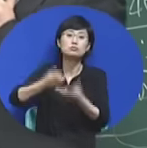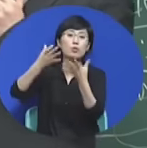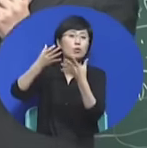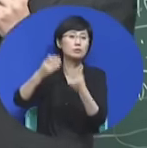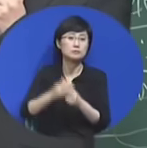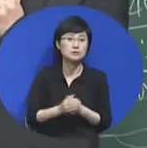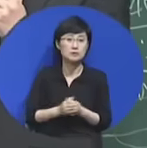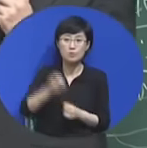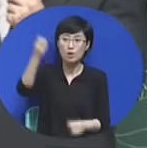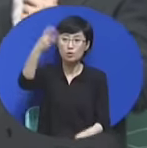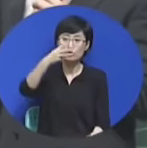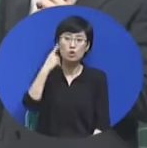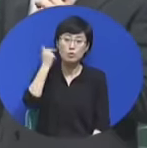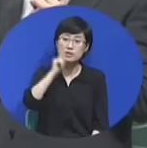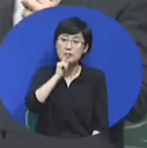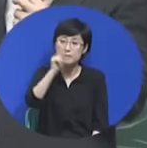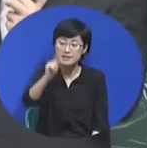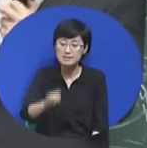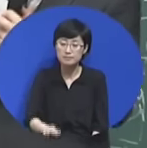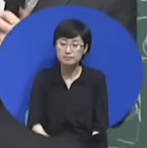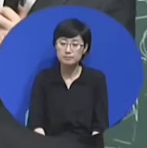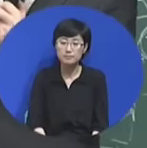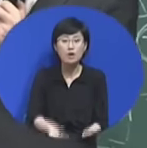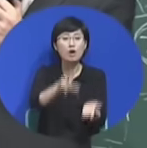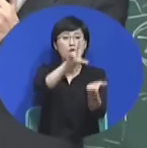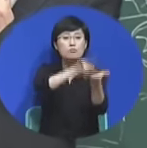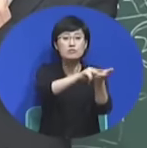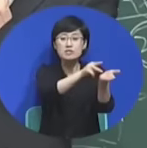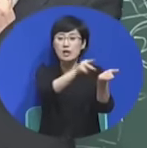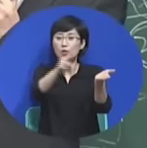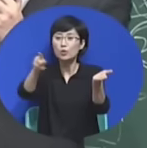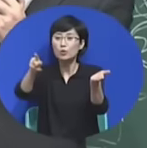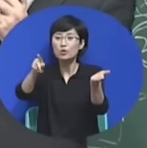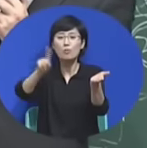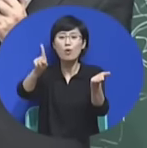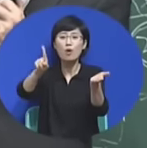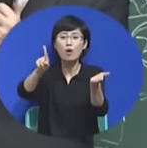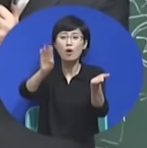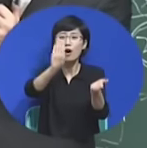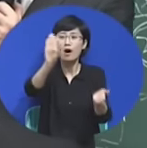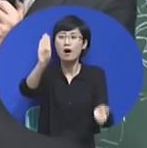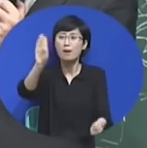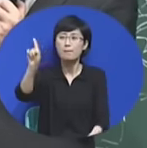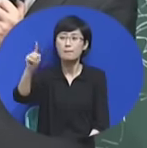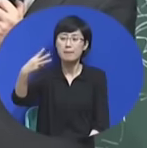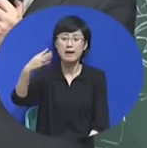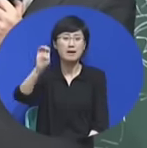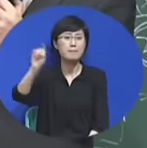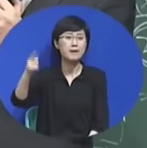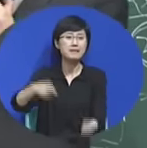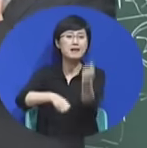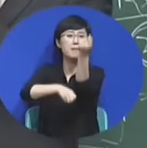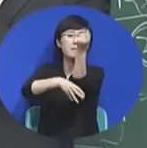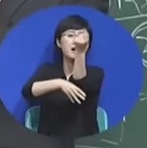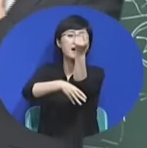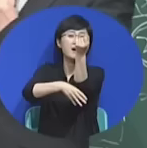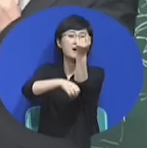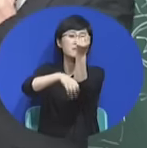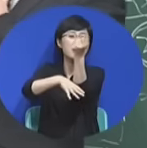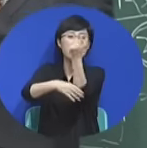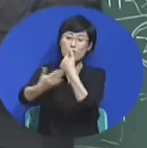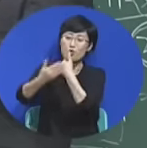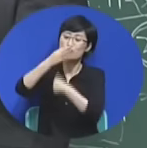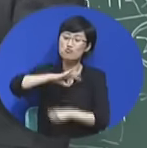那这些不是我觉得很累啊我不喜欢的. 요사님 메시지에 나오잖아요. 문제는 발판이다. 왜 발판이 되겠습니까? 상처는